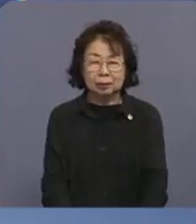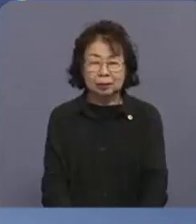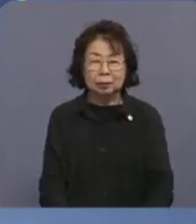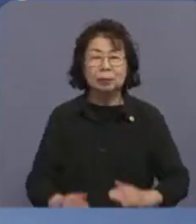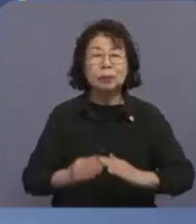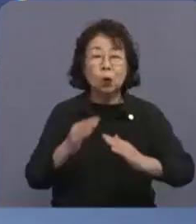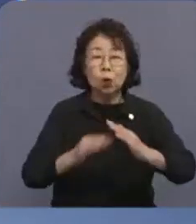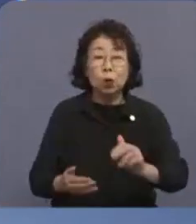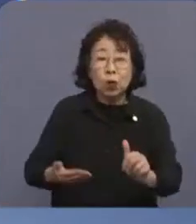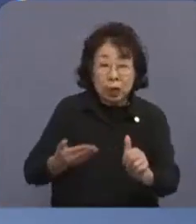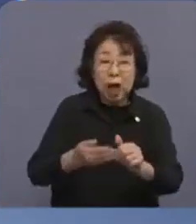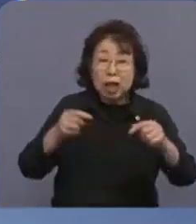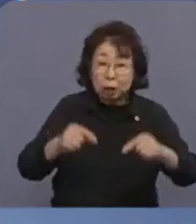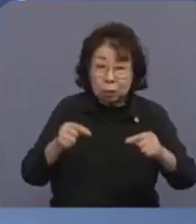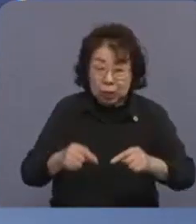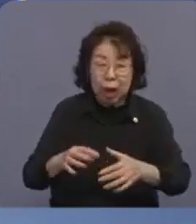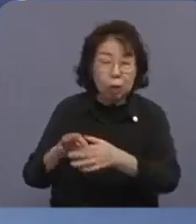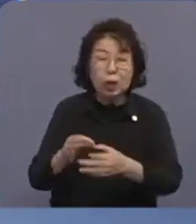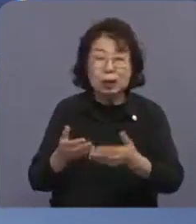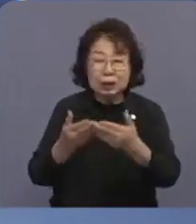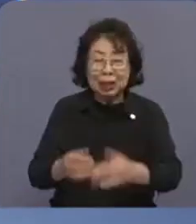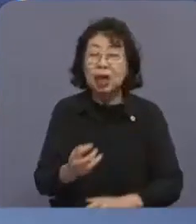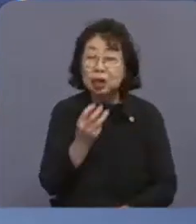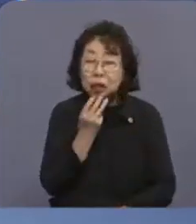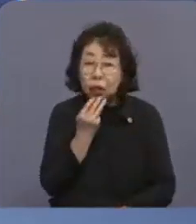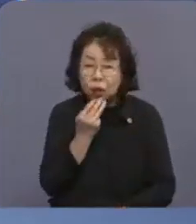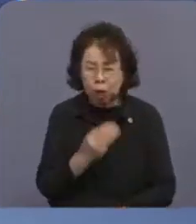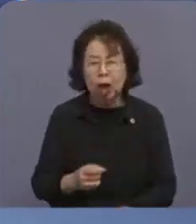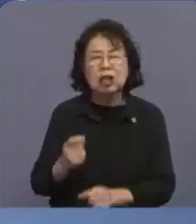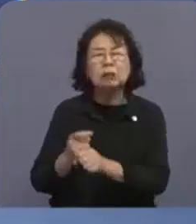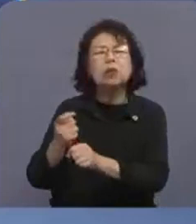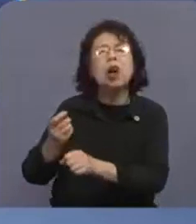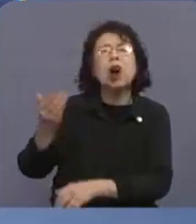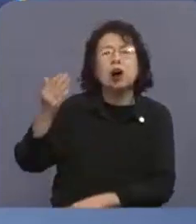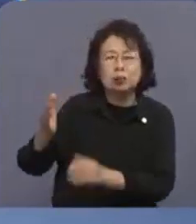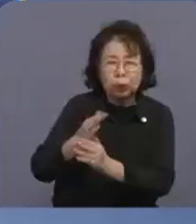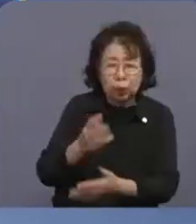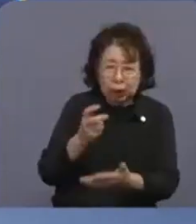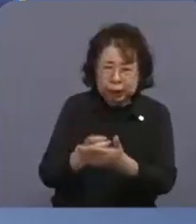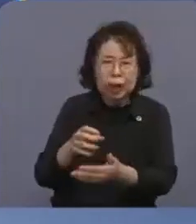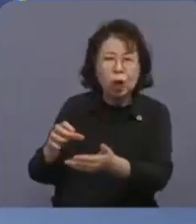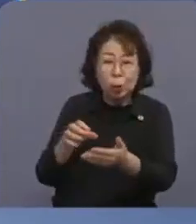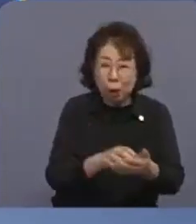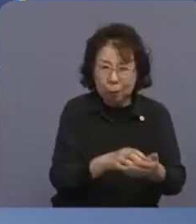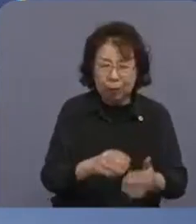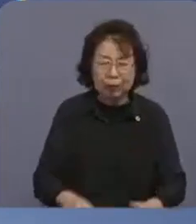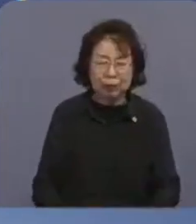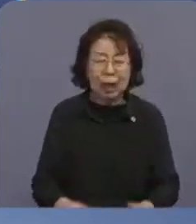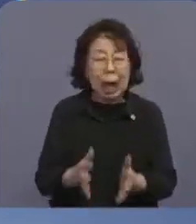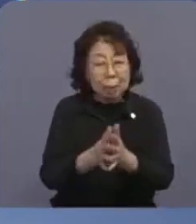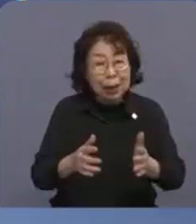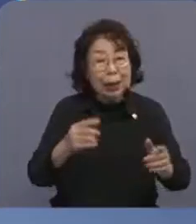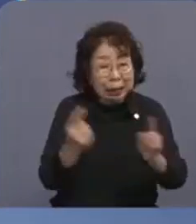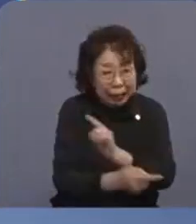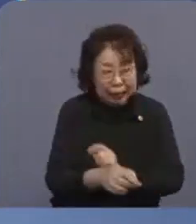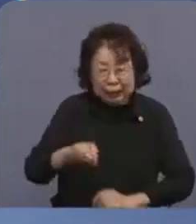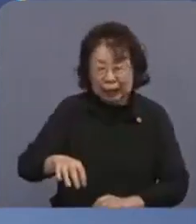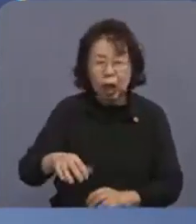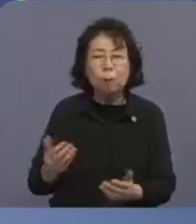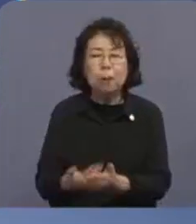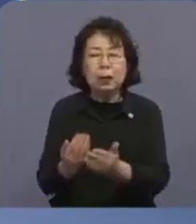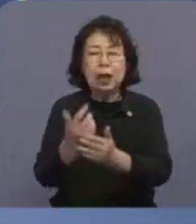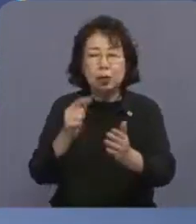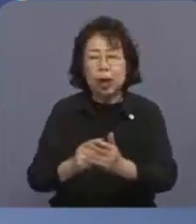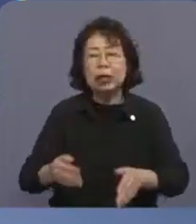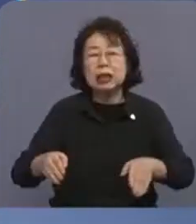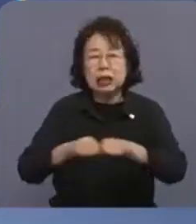공공기업 협상제 관련보도 이어갑니다 서울시는 10년 먼저이 제도를 도입을 했는데요 아파트 대신 지역 발전을 위한